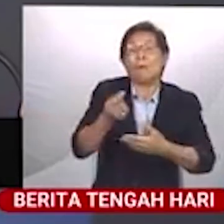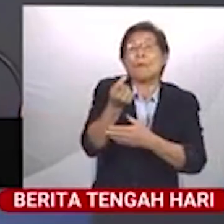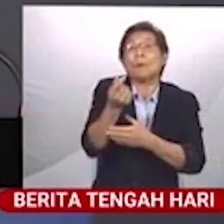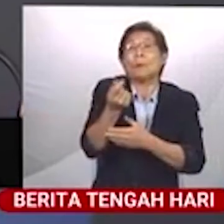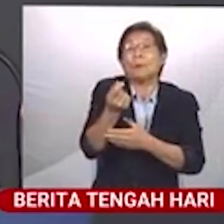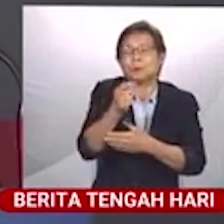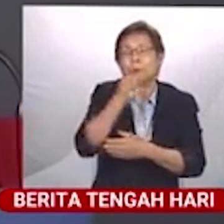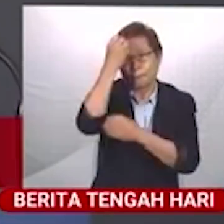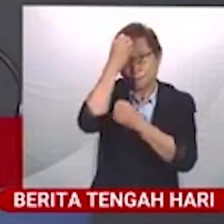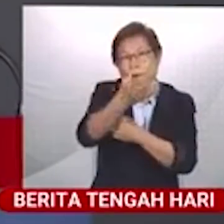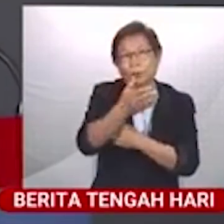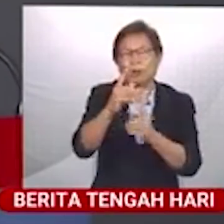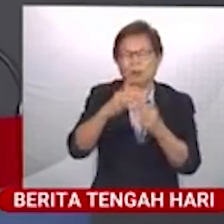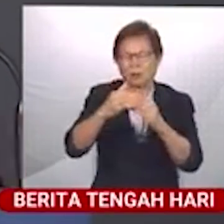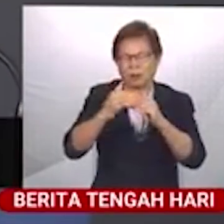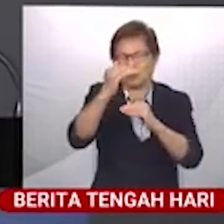yang saya diberitahu lebih daripada